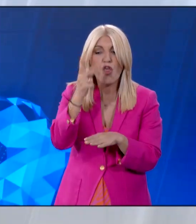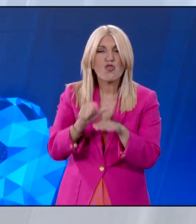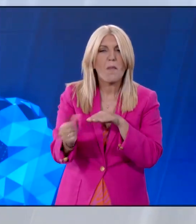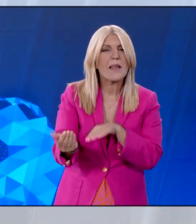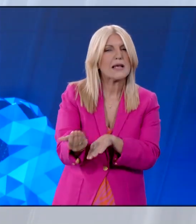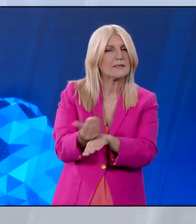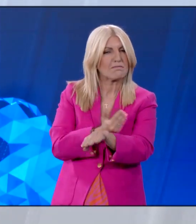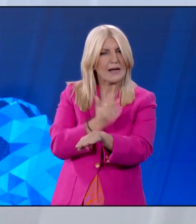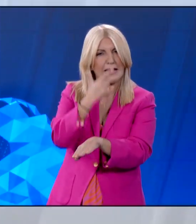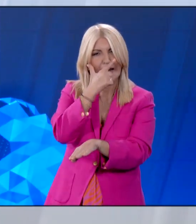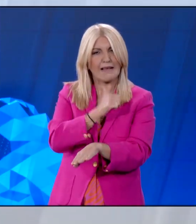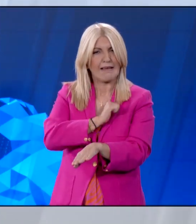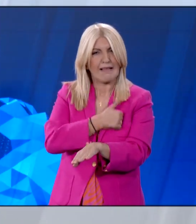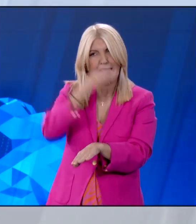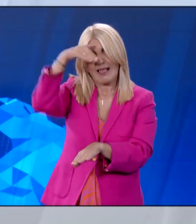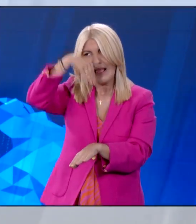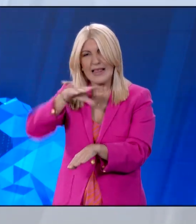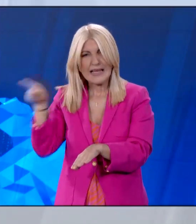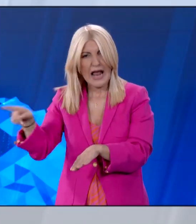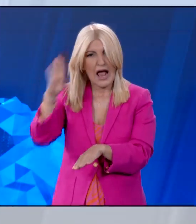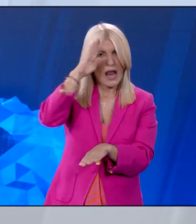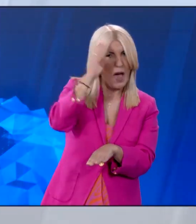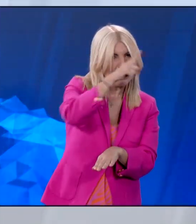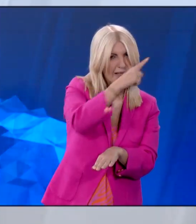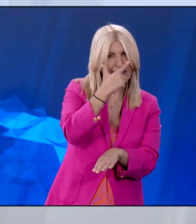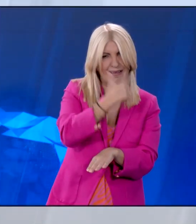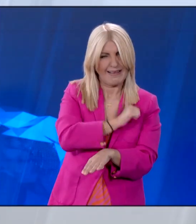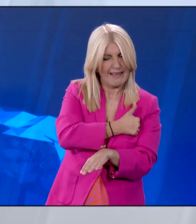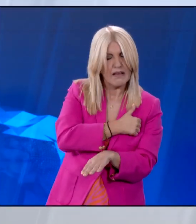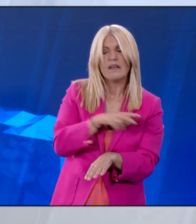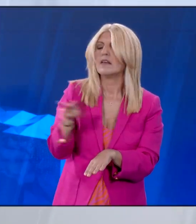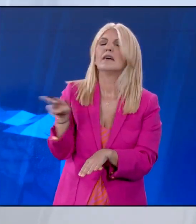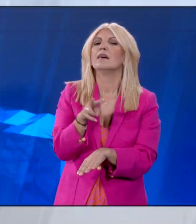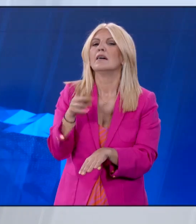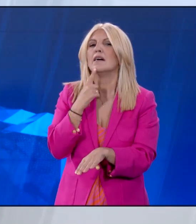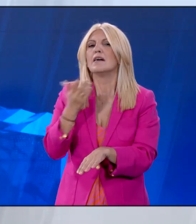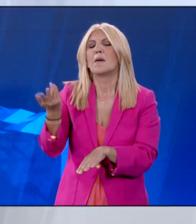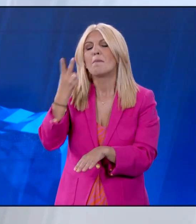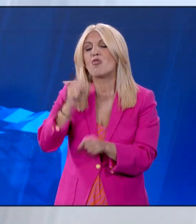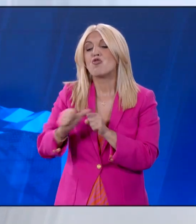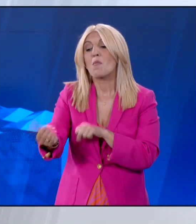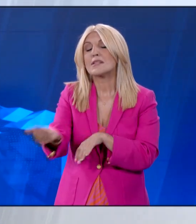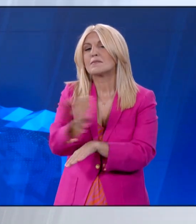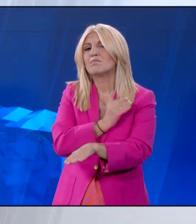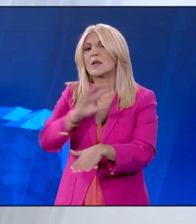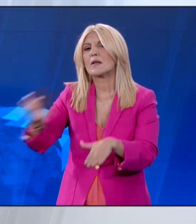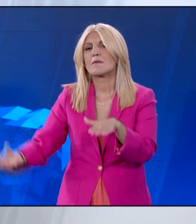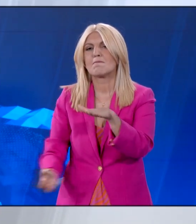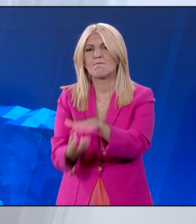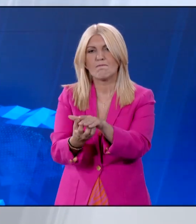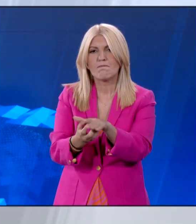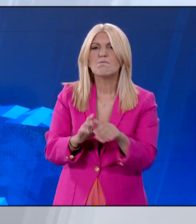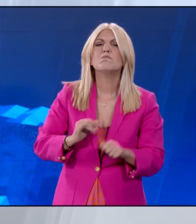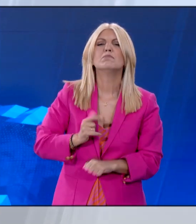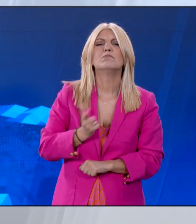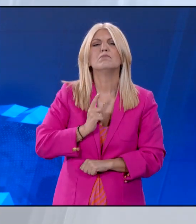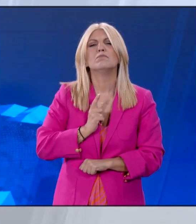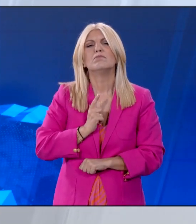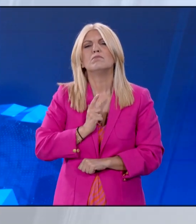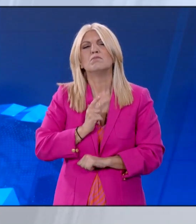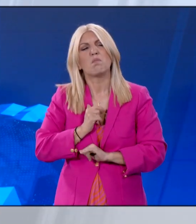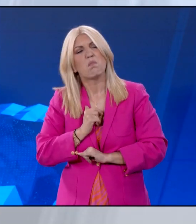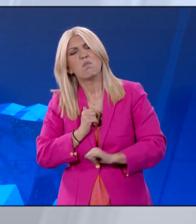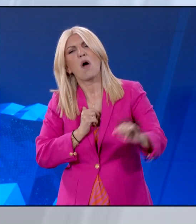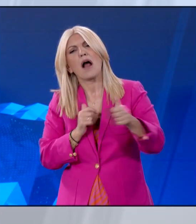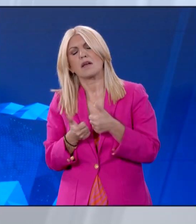τις μυστικές υπηρεσίες του Ιράν και των Ηνωμένων Πολιτειών, η βόμβα ενεργοποιήθηκε από απόσταση, αναφέρει το δημοσίευμα. Την ίδια ώρα, ειδικό